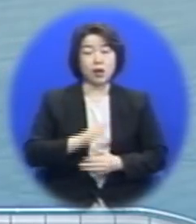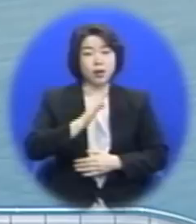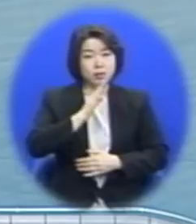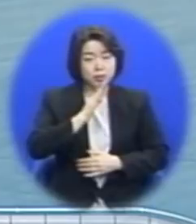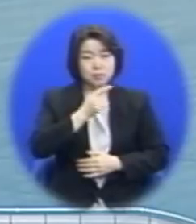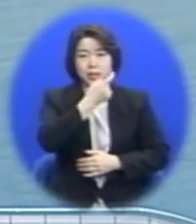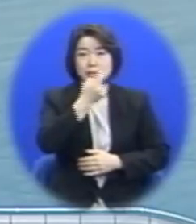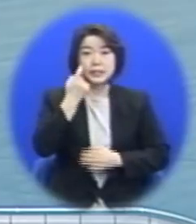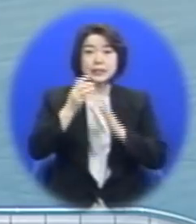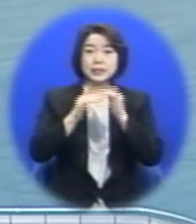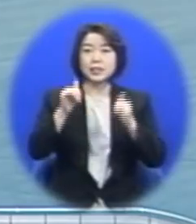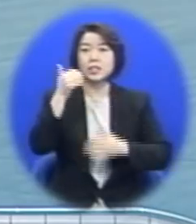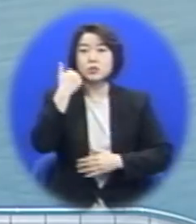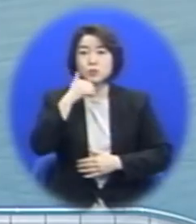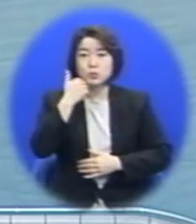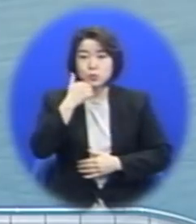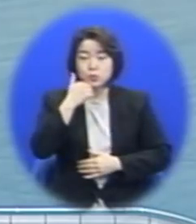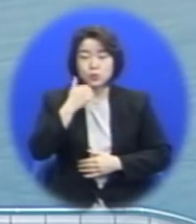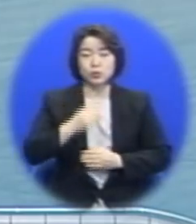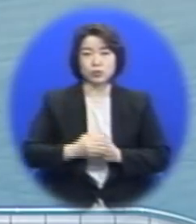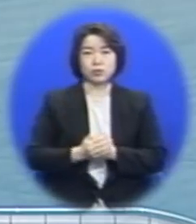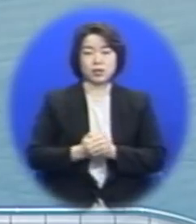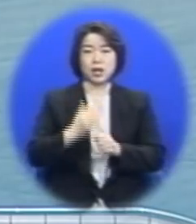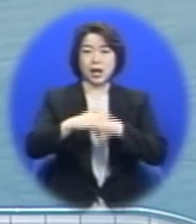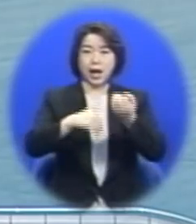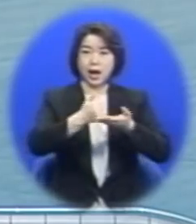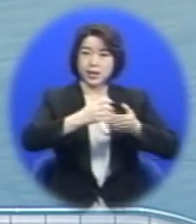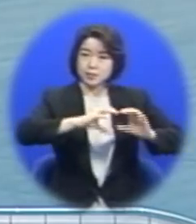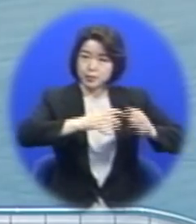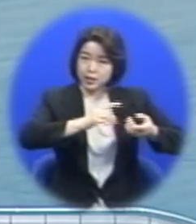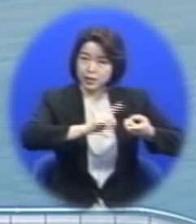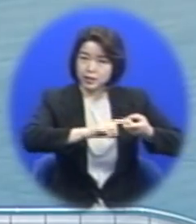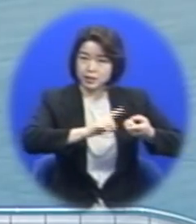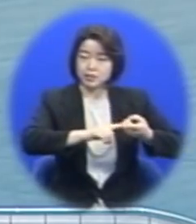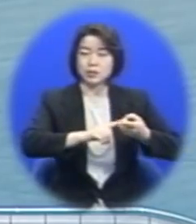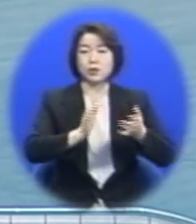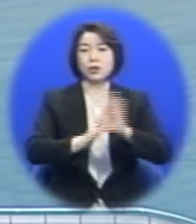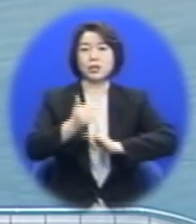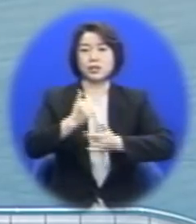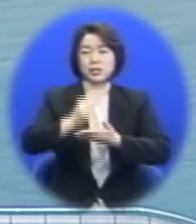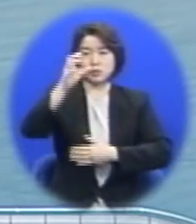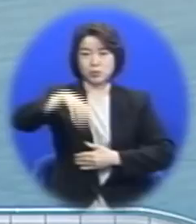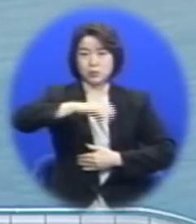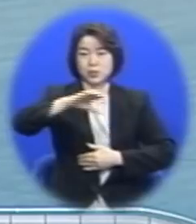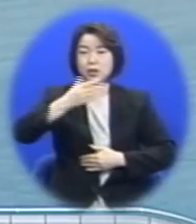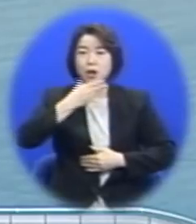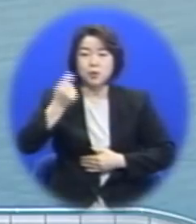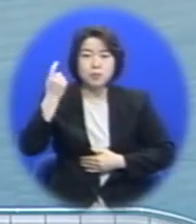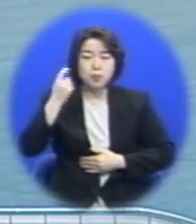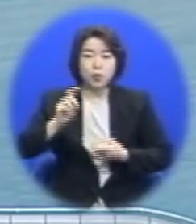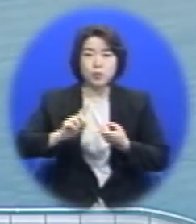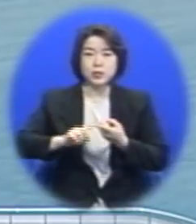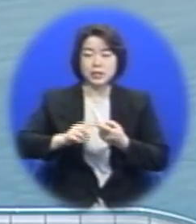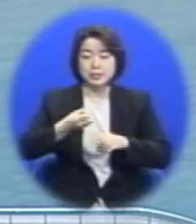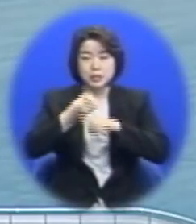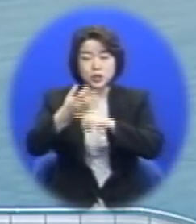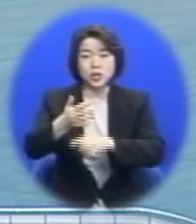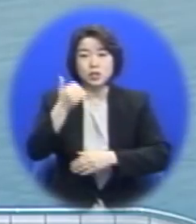정말 증인인 누군가 하나님의 나라에 대해서 예수님의 십자가의 복음을 전해줄 자가